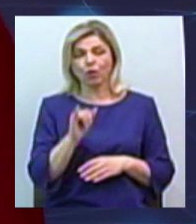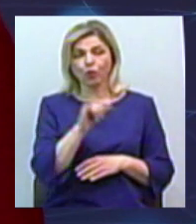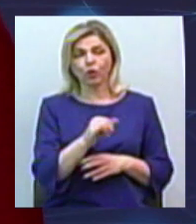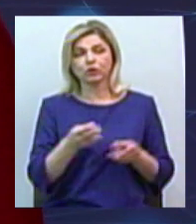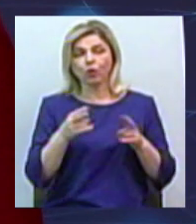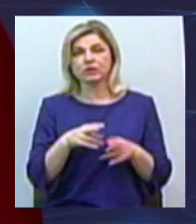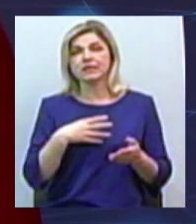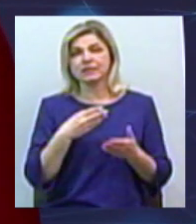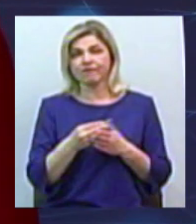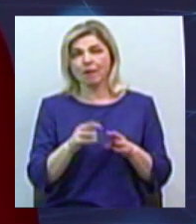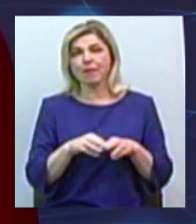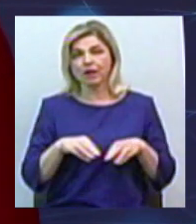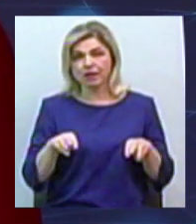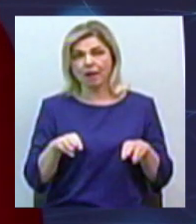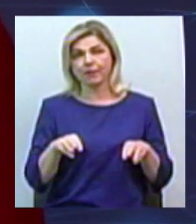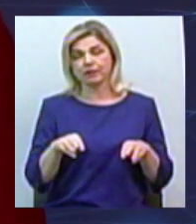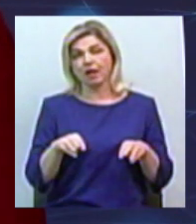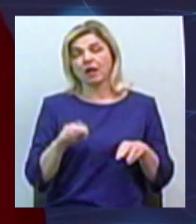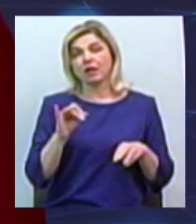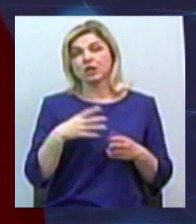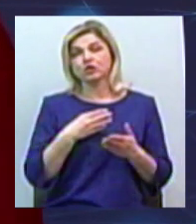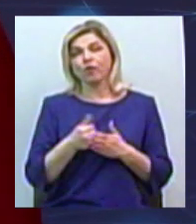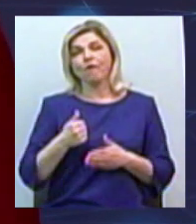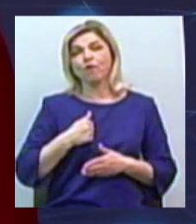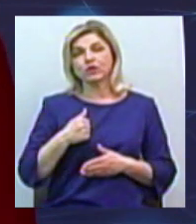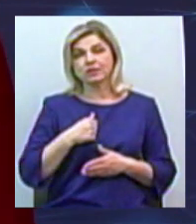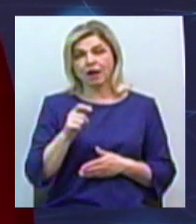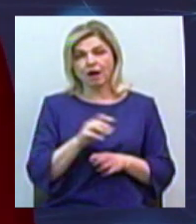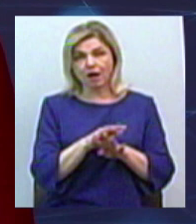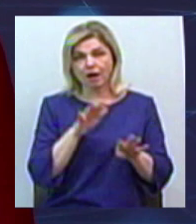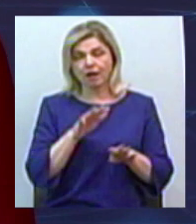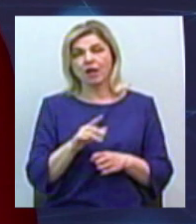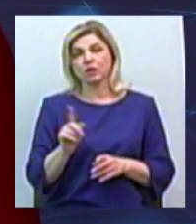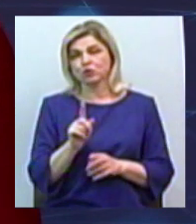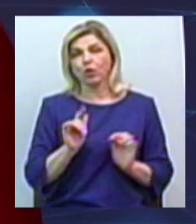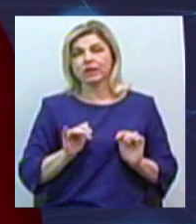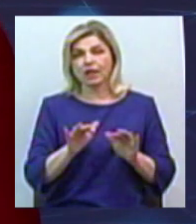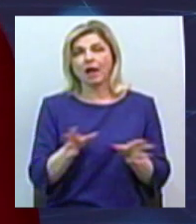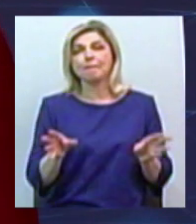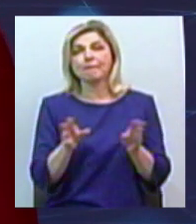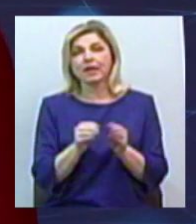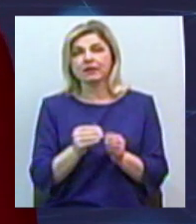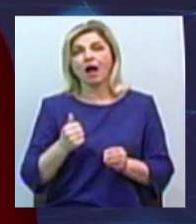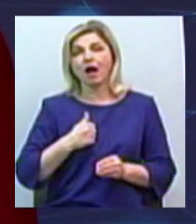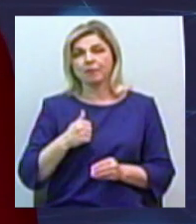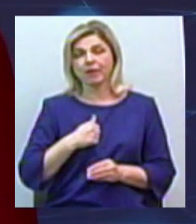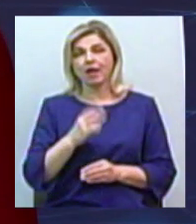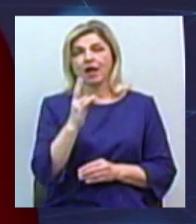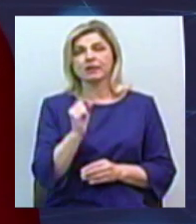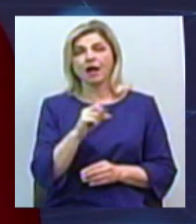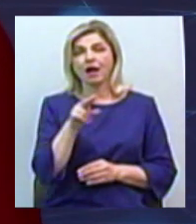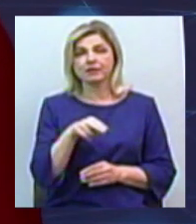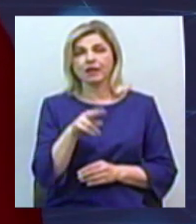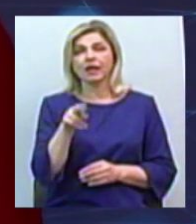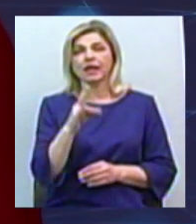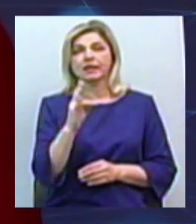свій парламент, свій уряд, свої війська, але які діяли спільно з армією Донепрянської України, спільна